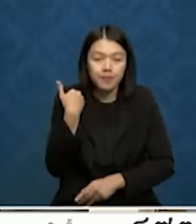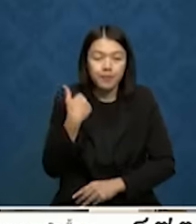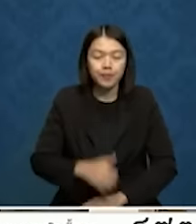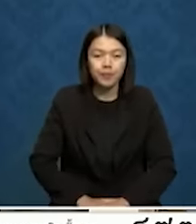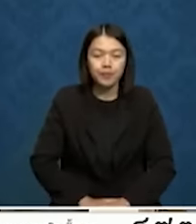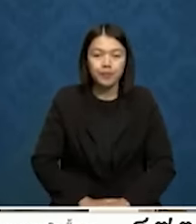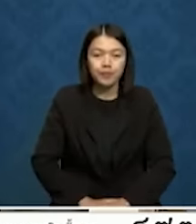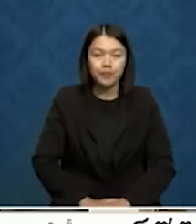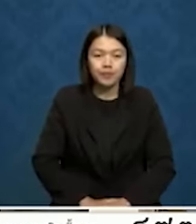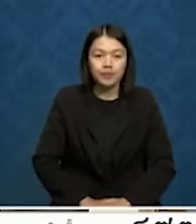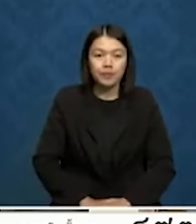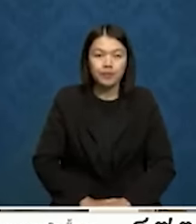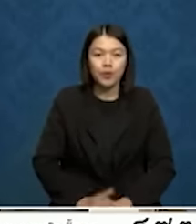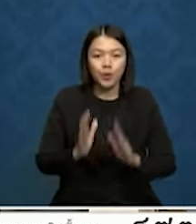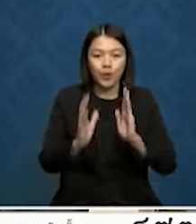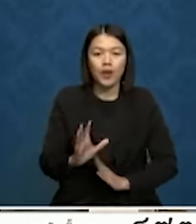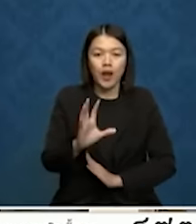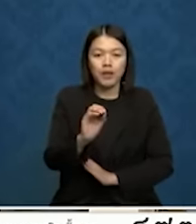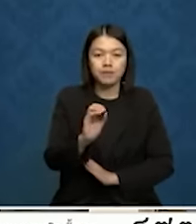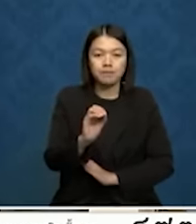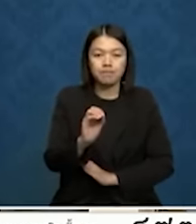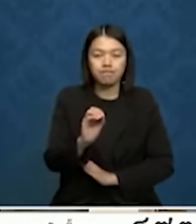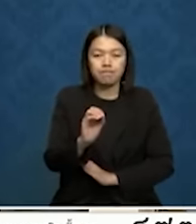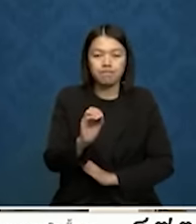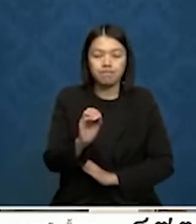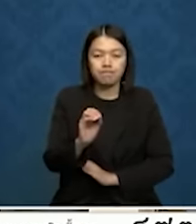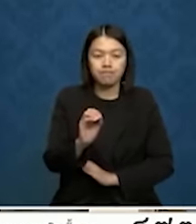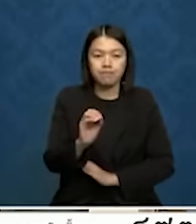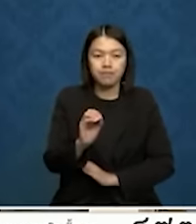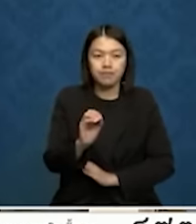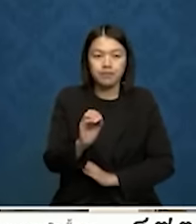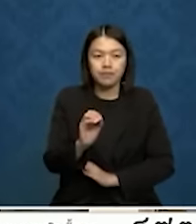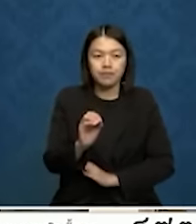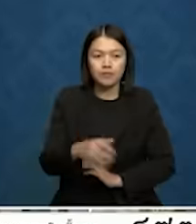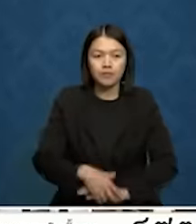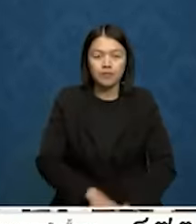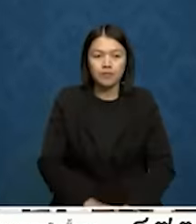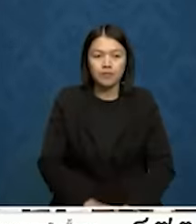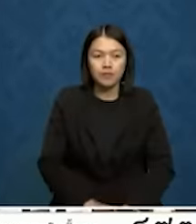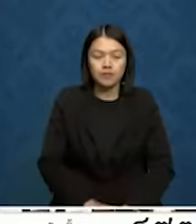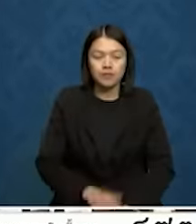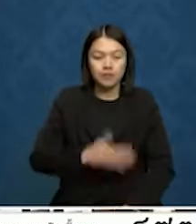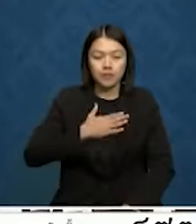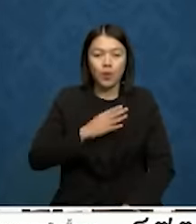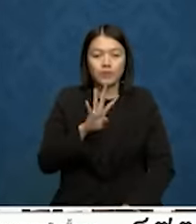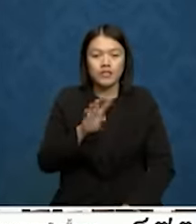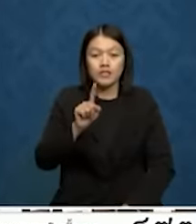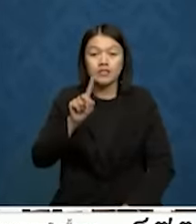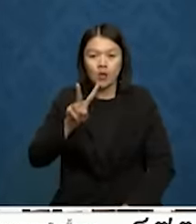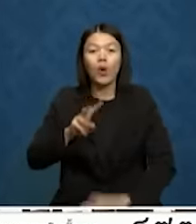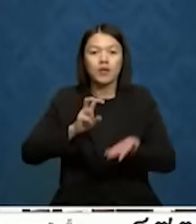ก็ต้องการ50ท่านตามข้อบังคับ เรียนท่านประธานสภาครับสัมพันธ์มายูโซนะครับ412รับรอง